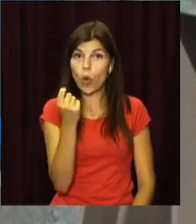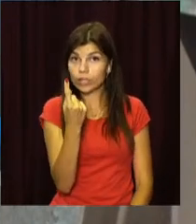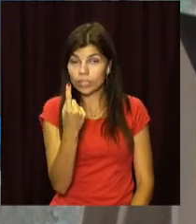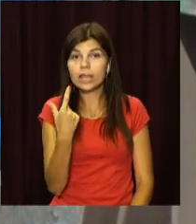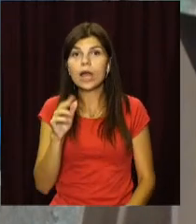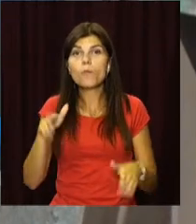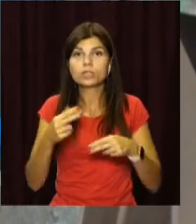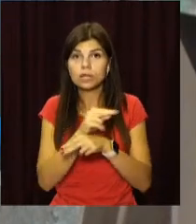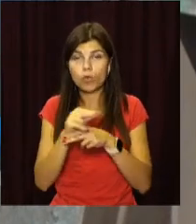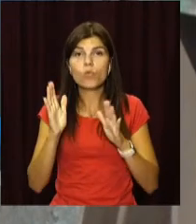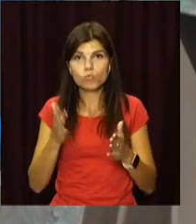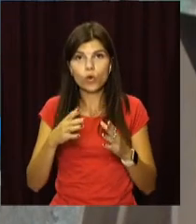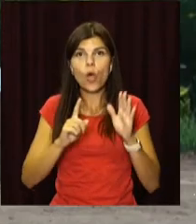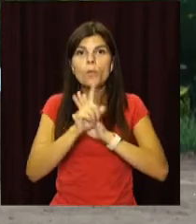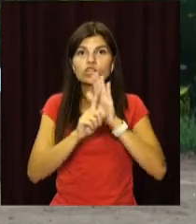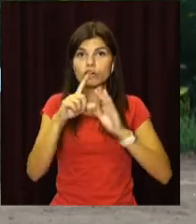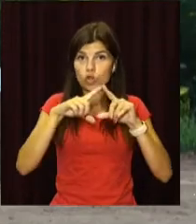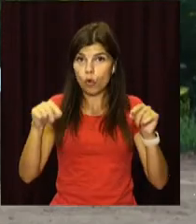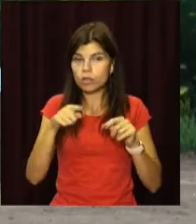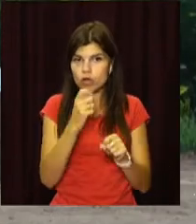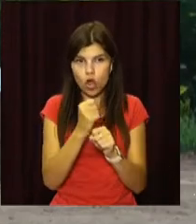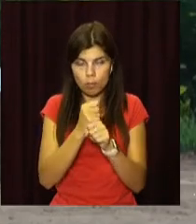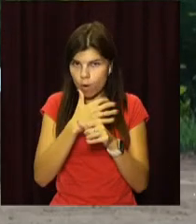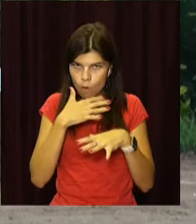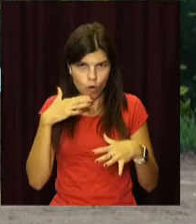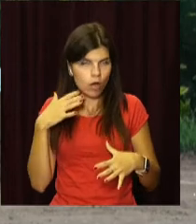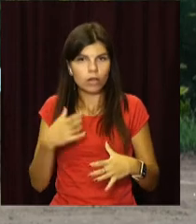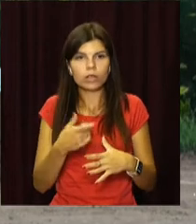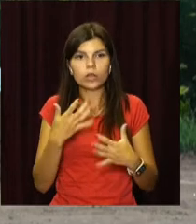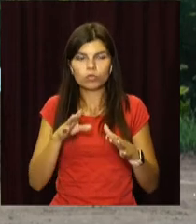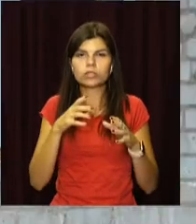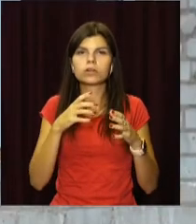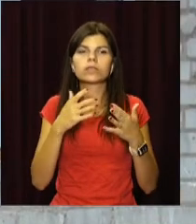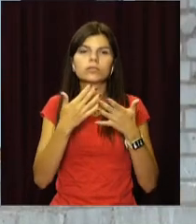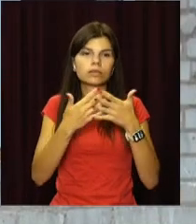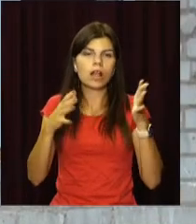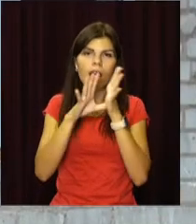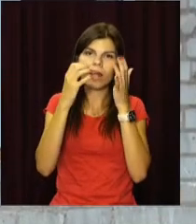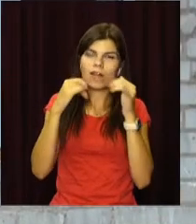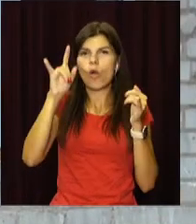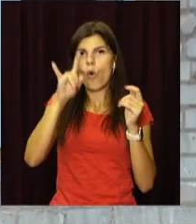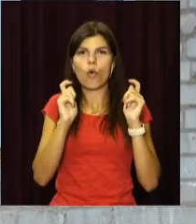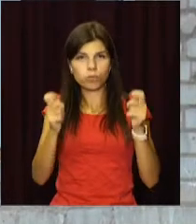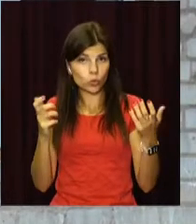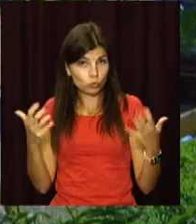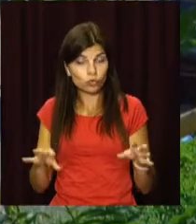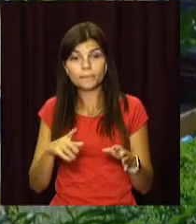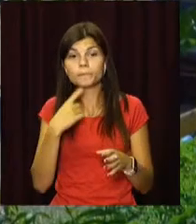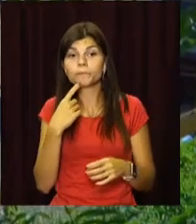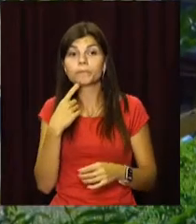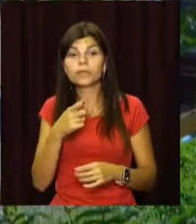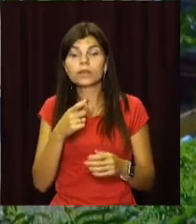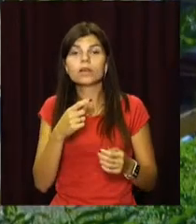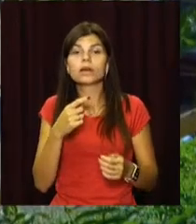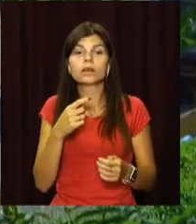де після ремонту буде початкова школа, роботи в розпалі. Там проклали інженерні мережі та замінили вікна. Після введення в експлуатацію в